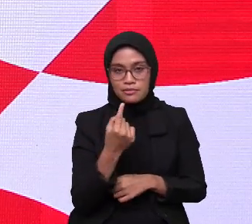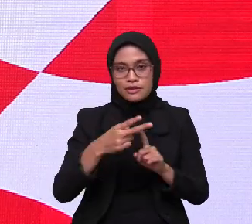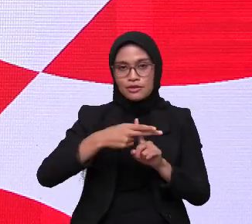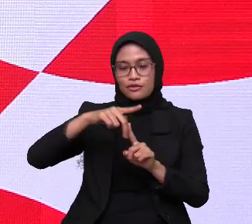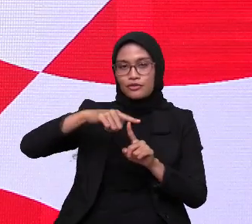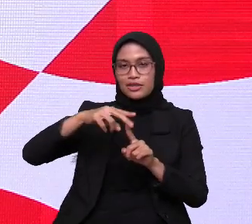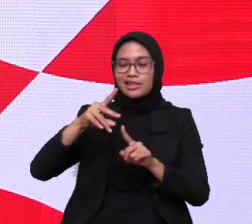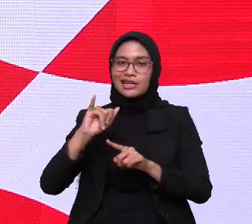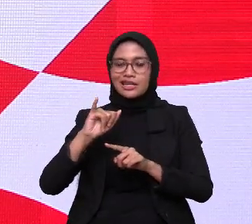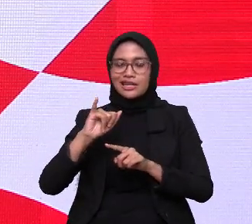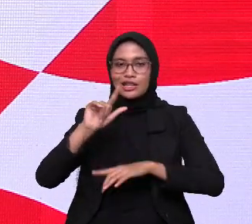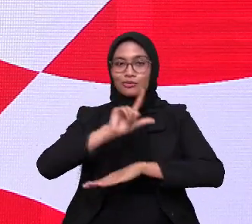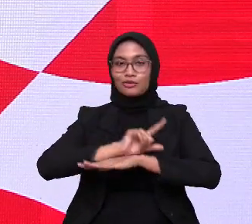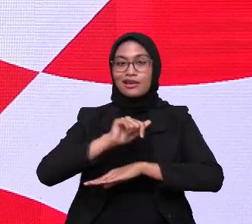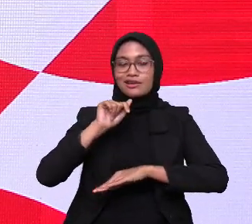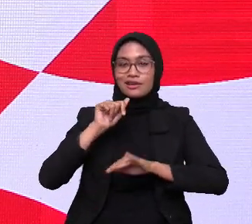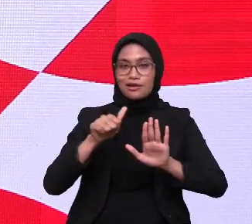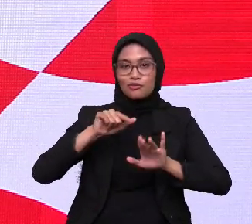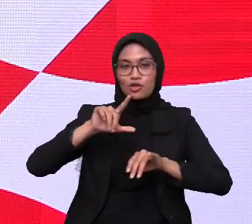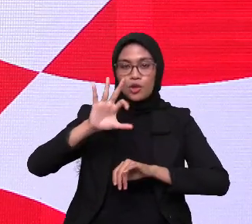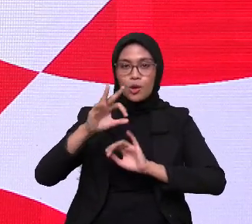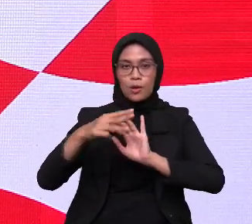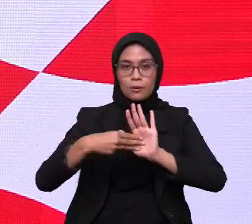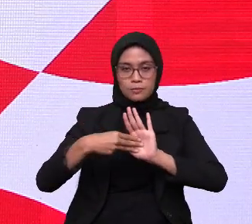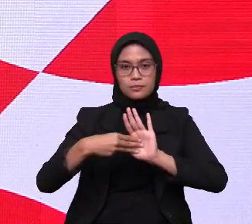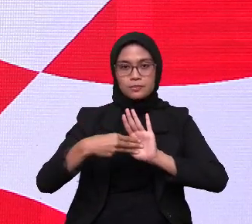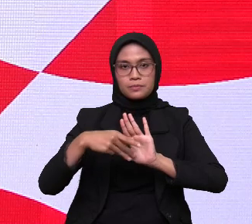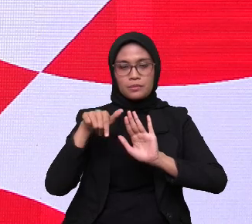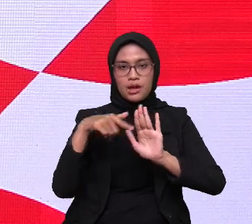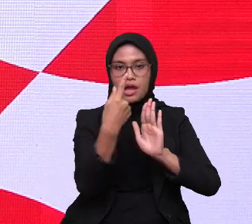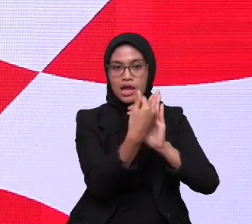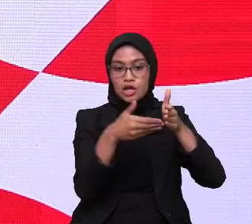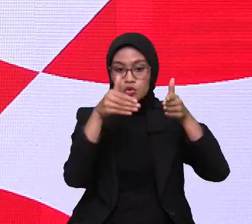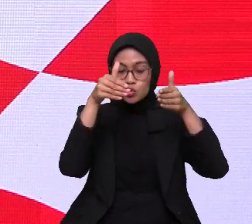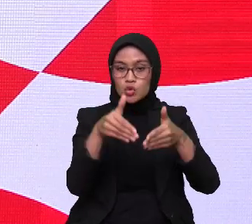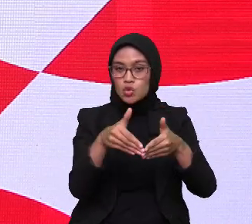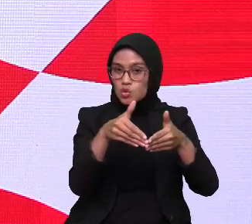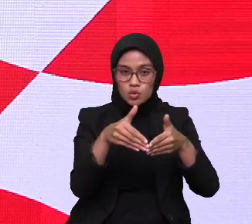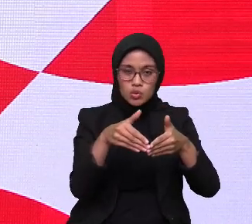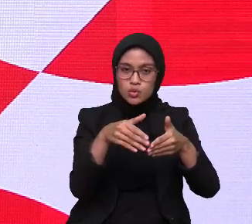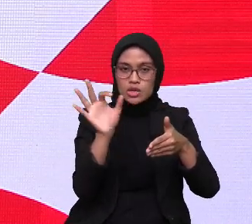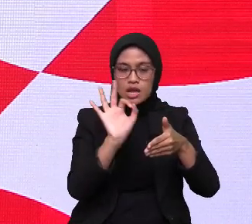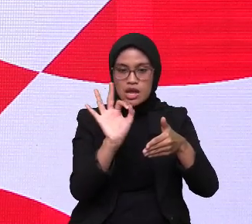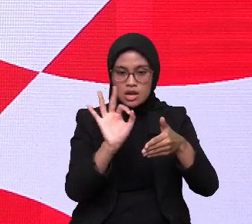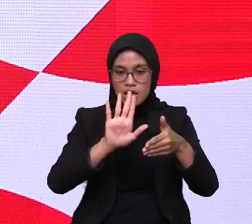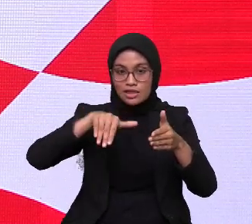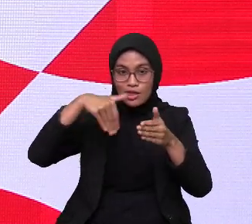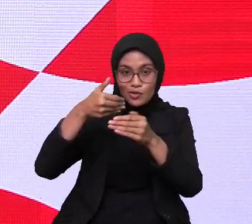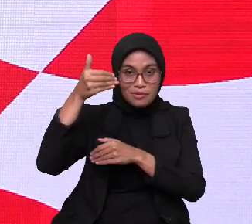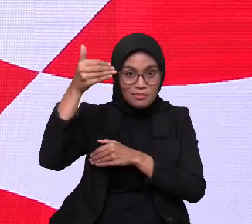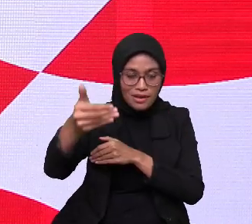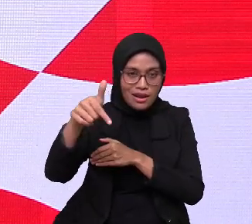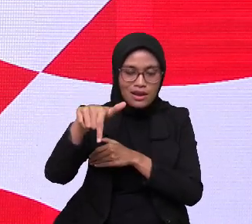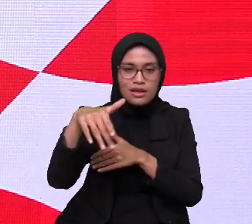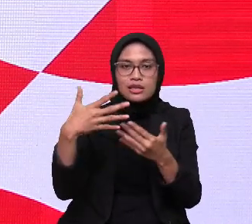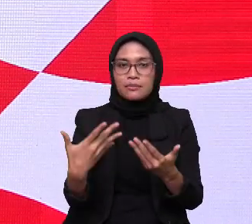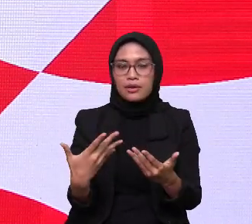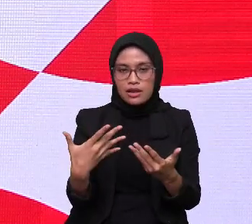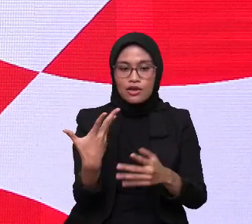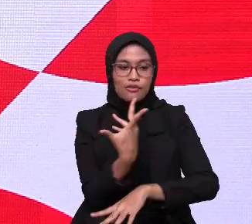liputan6.com seiring dengan tidak lagi dialokasikan anggaran khusus covert 19 dan pen tahun depan ada rencana